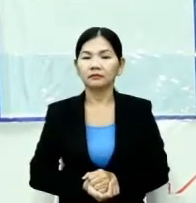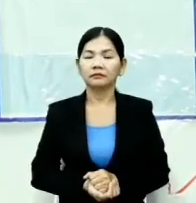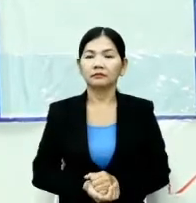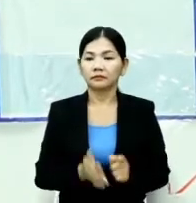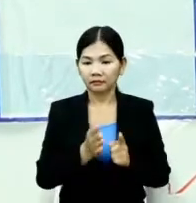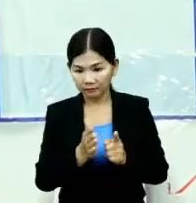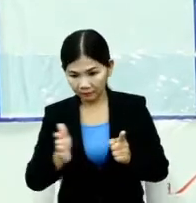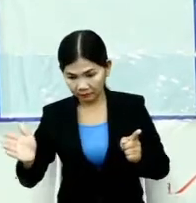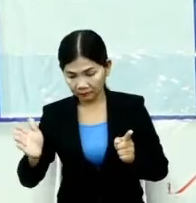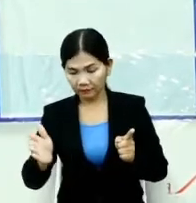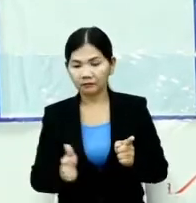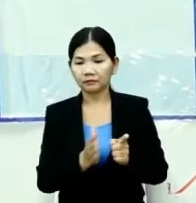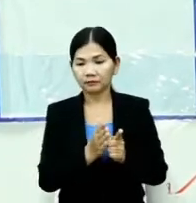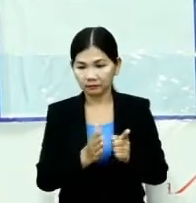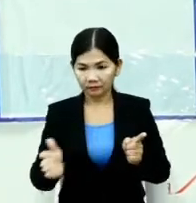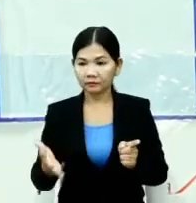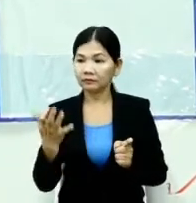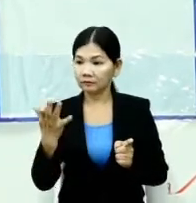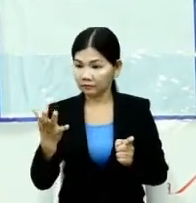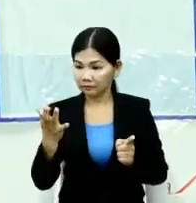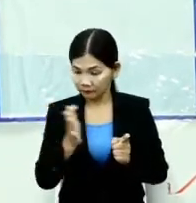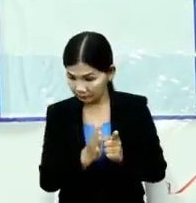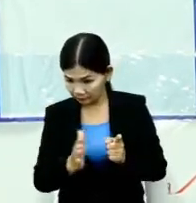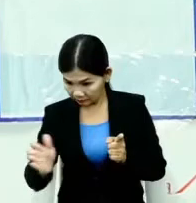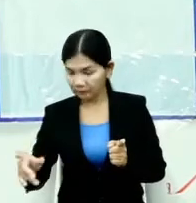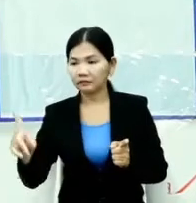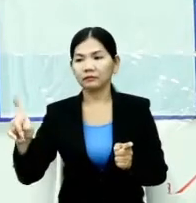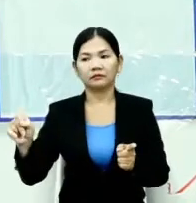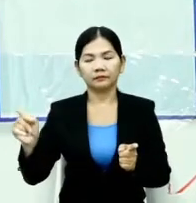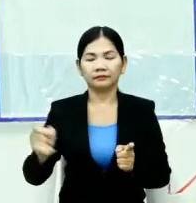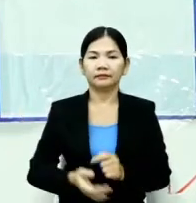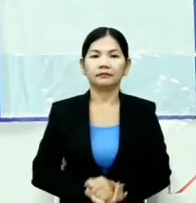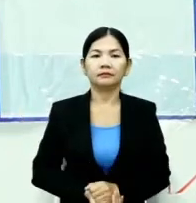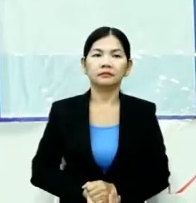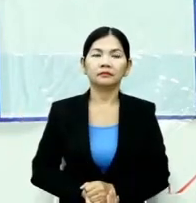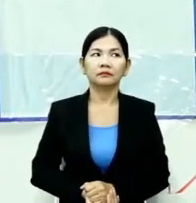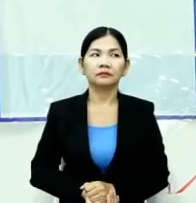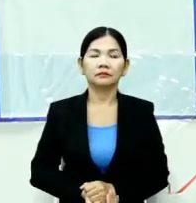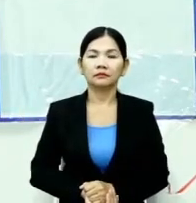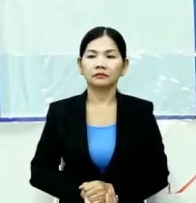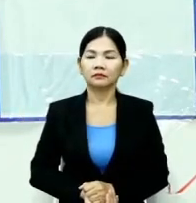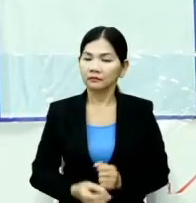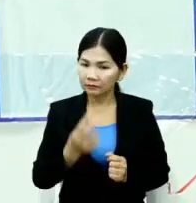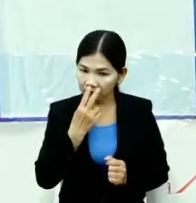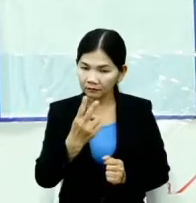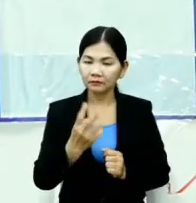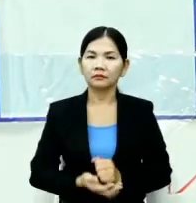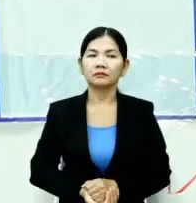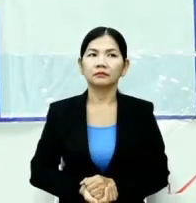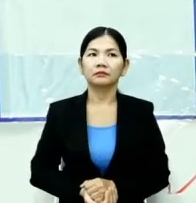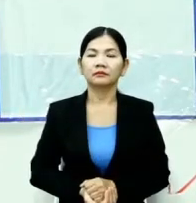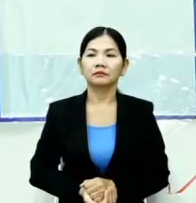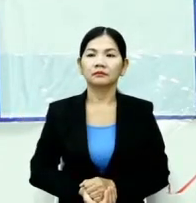ត់ឡើងបានអញ្ចឹងមានថាចាកូនមើលណាមើលទាំងអស់គ្នា